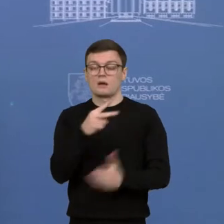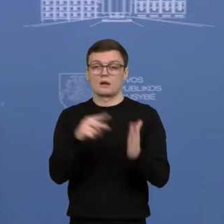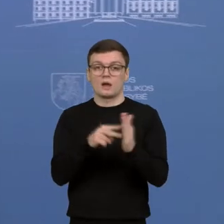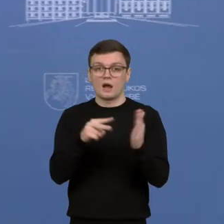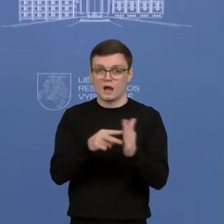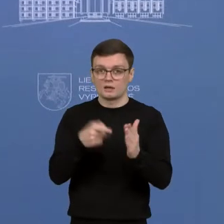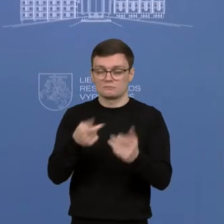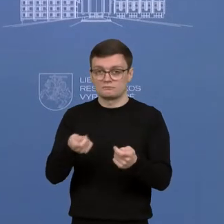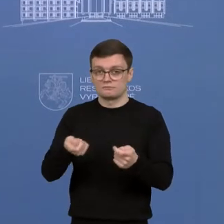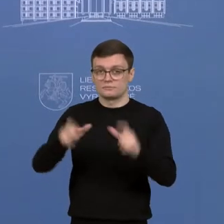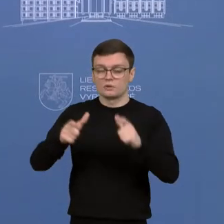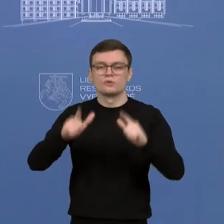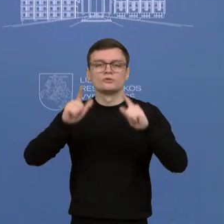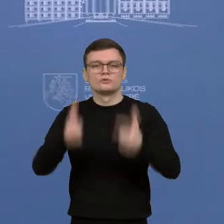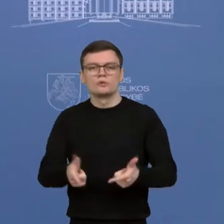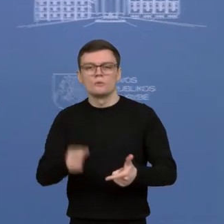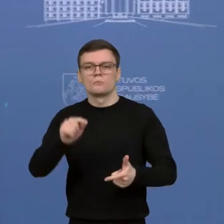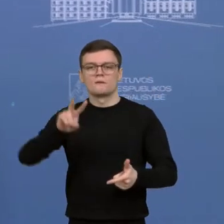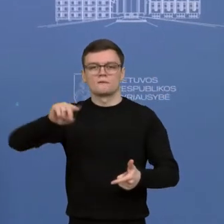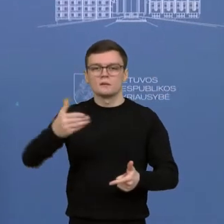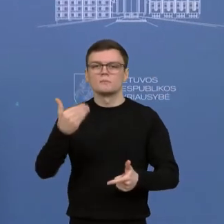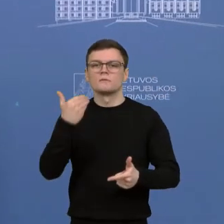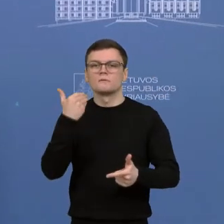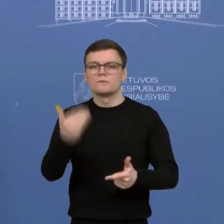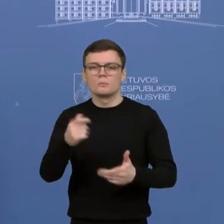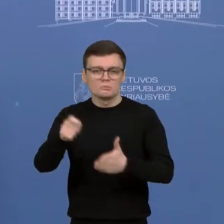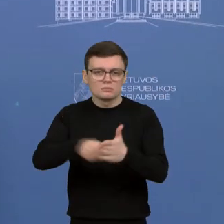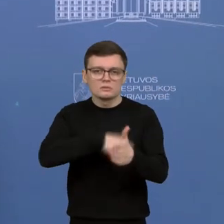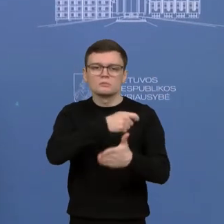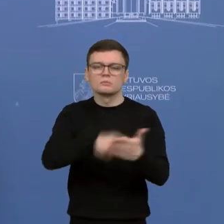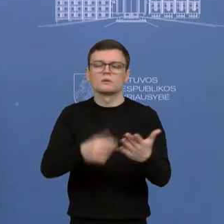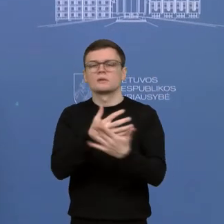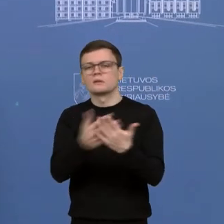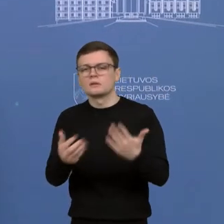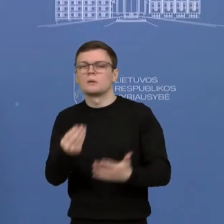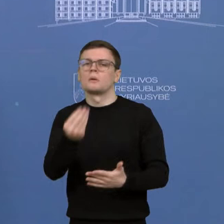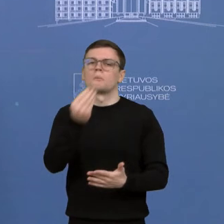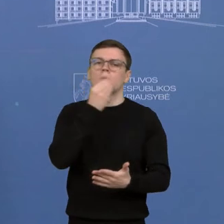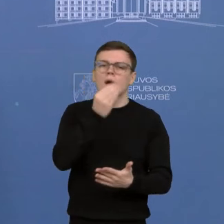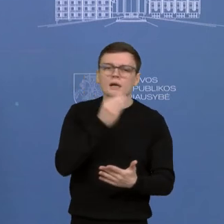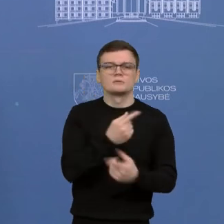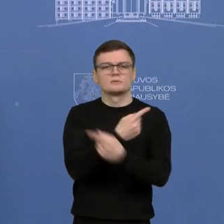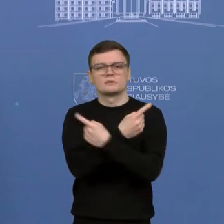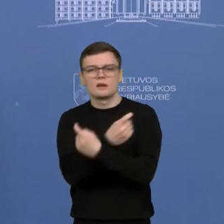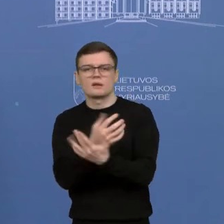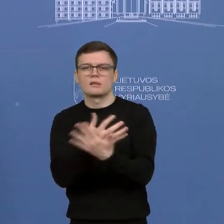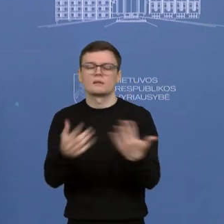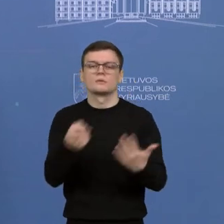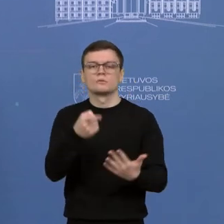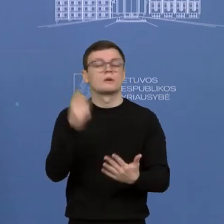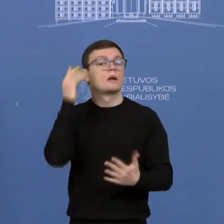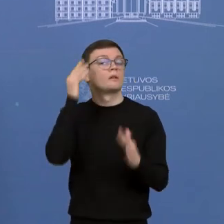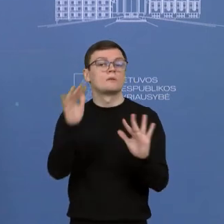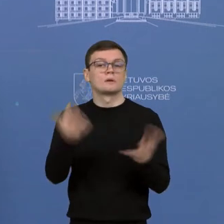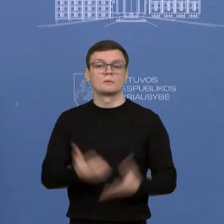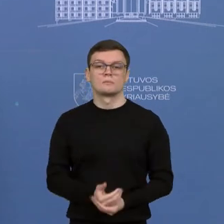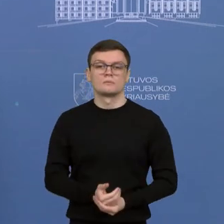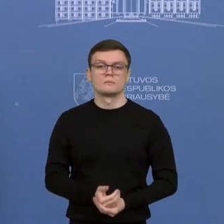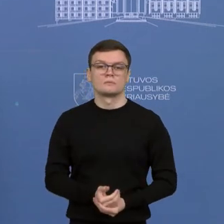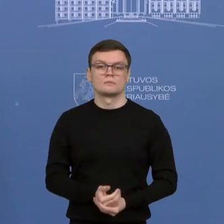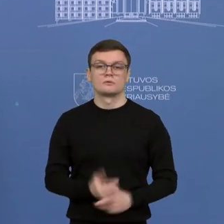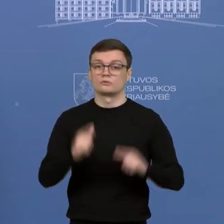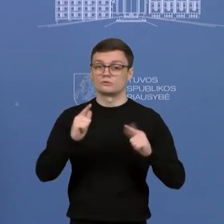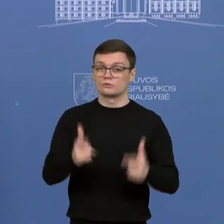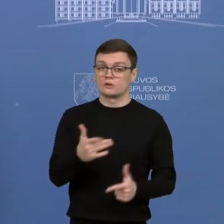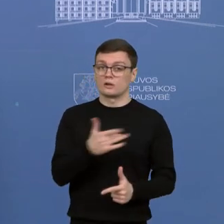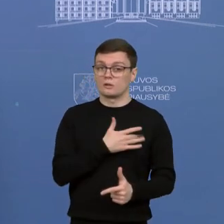jų panaikinto pridėtinės vertės mokesčio ir kitų maistui, degalam irgi. Kaip vertinat tada, ar tai reiškia, kad